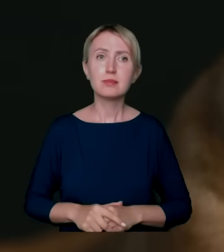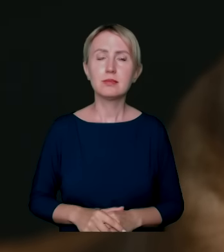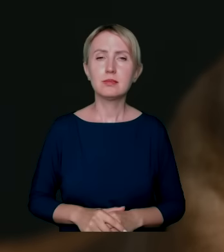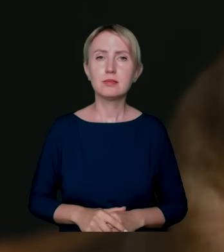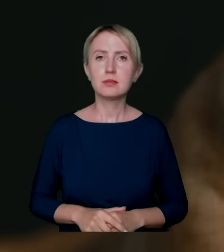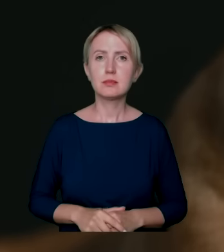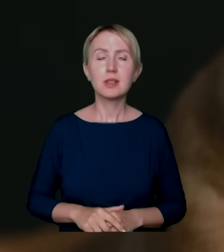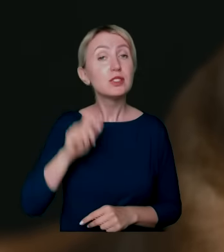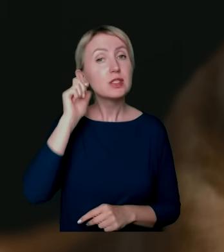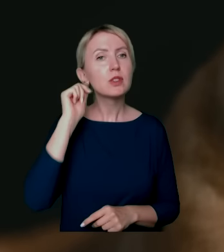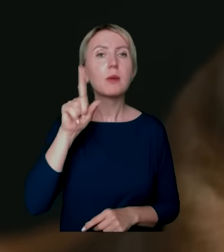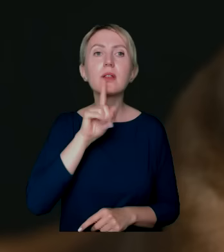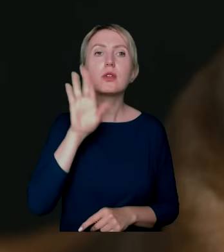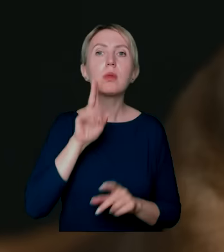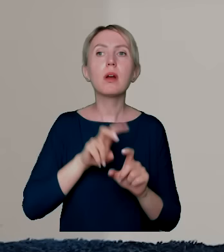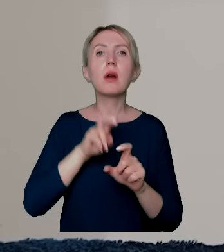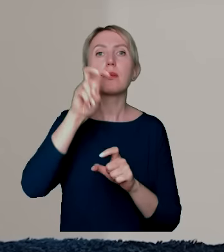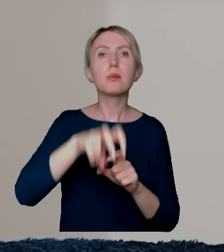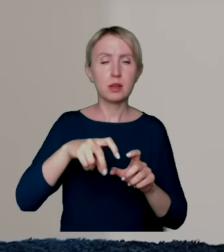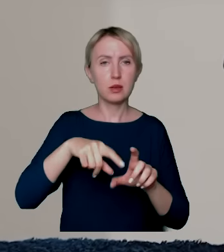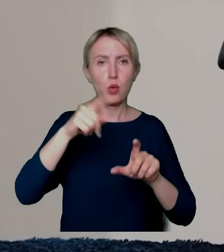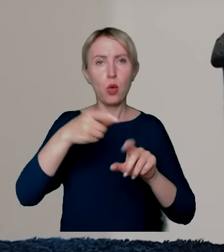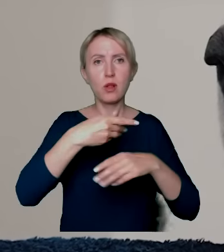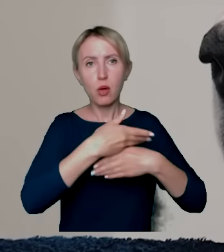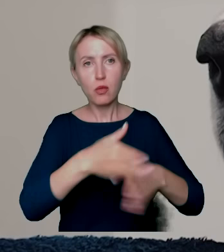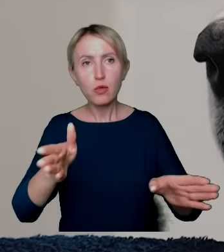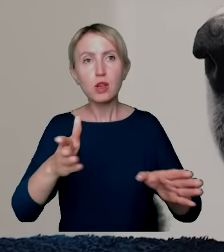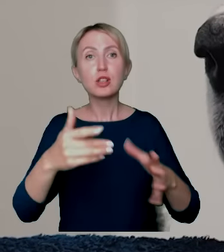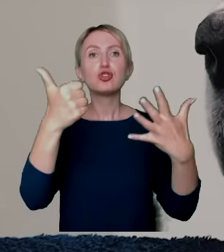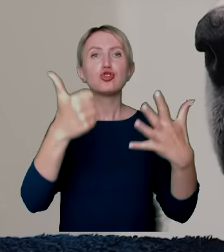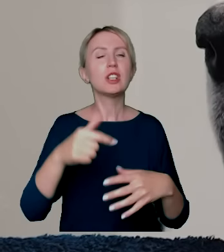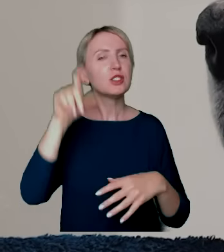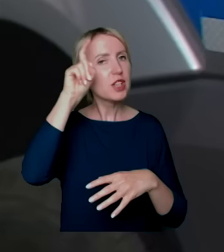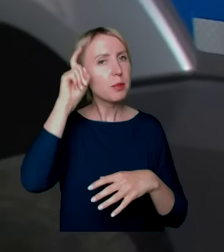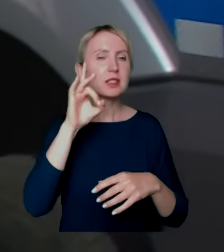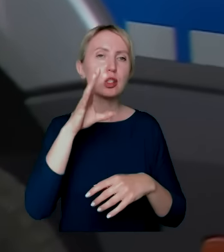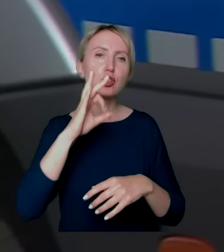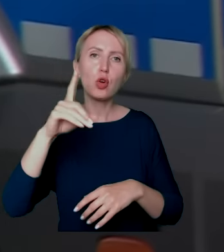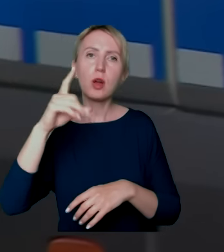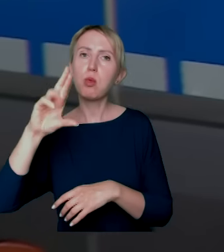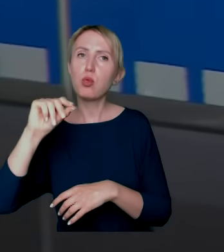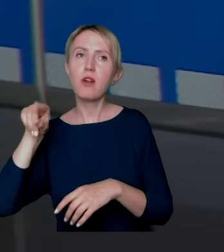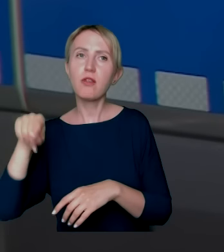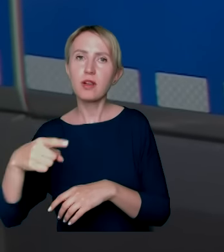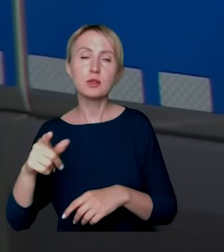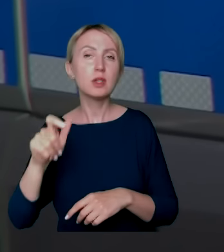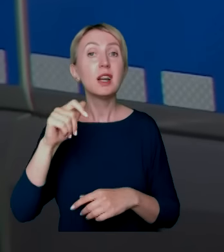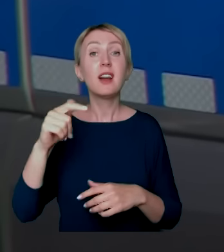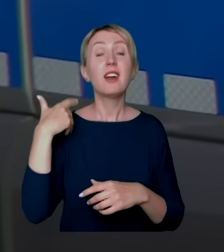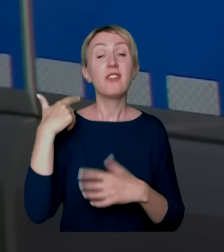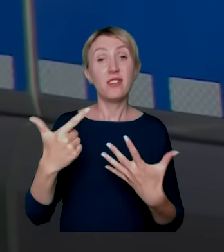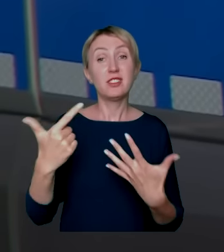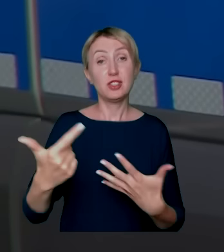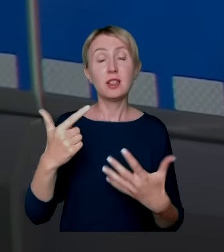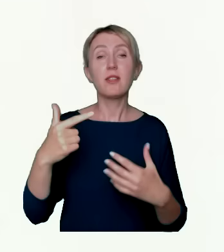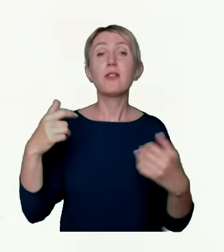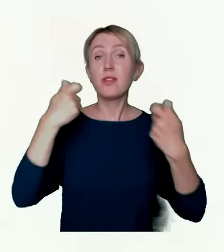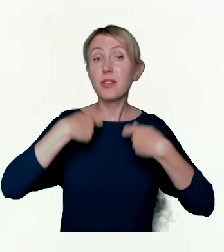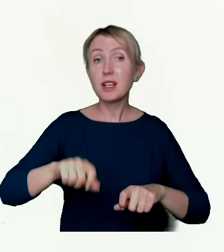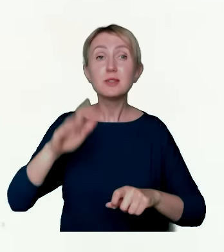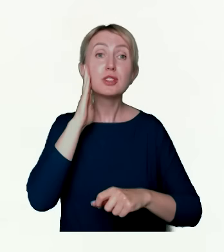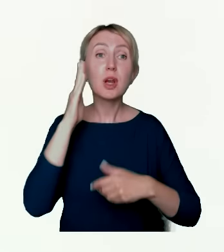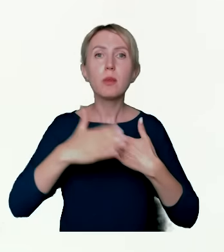Dziewczynka prawdopodobnie weszła do kojca i wypuściła 6 dogów niemieckich i 5 buldogów francuskich. 7-latka mieszkała w pobliskiej wsi i prawdopodobnie